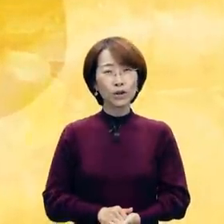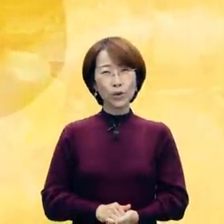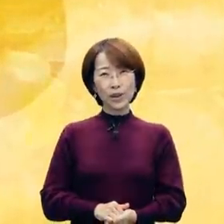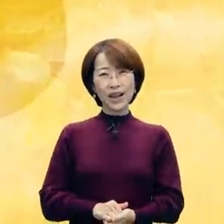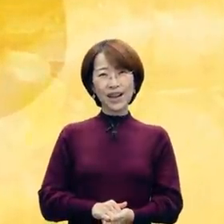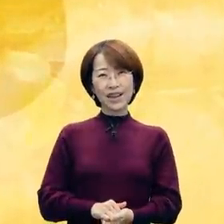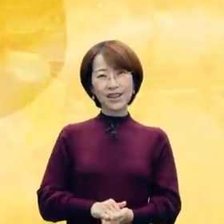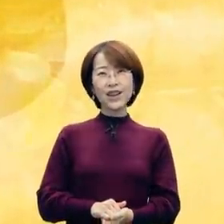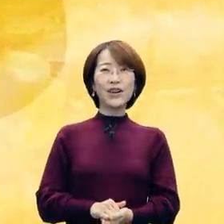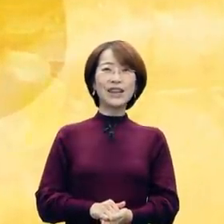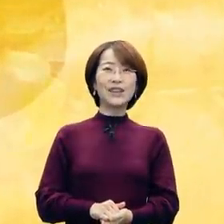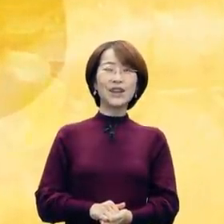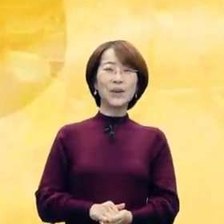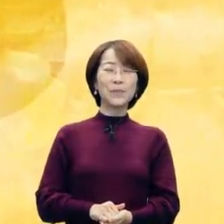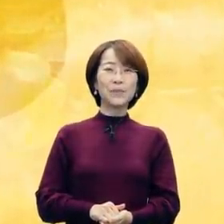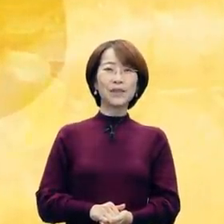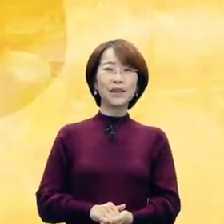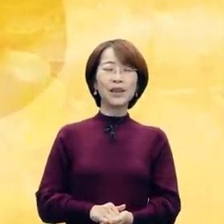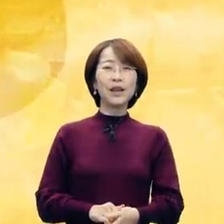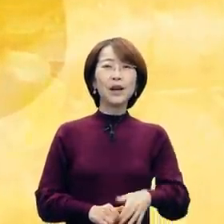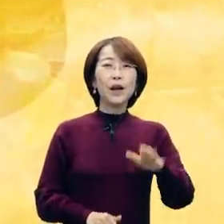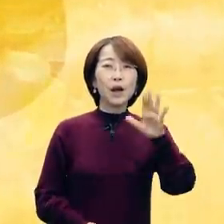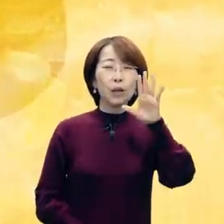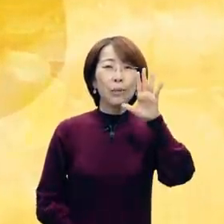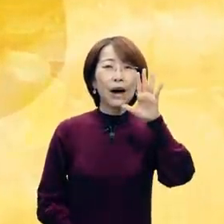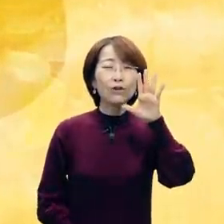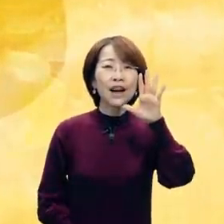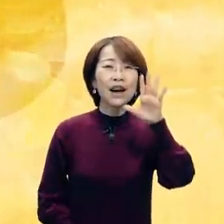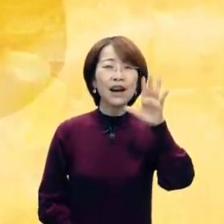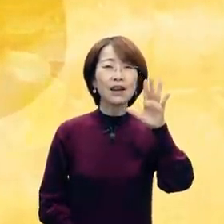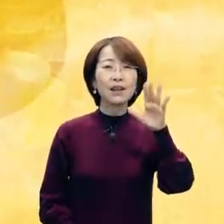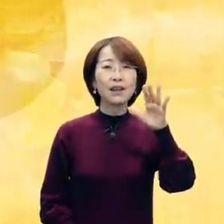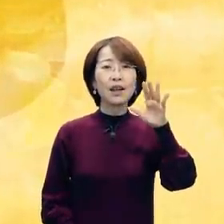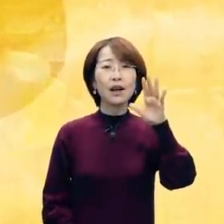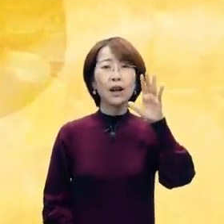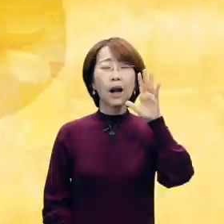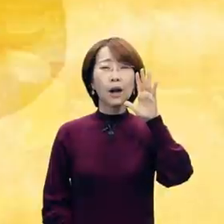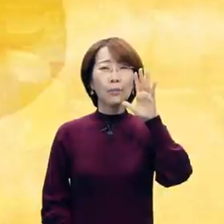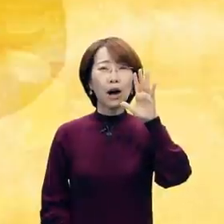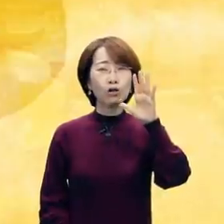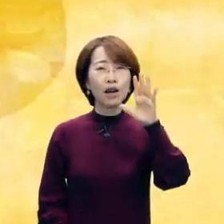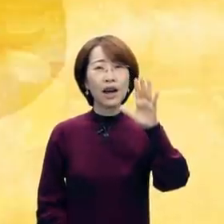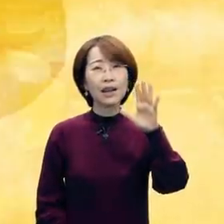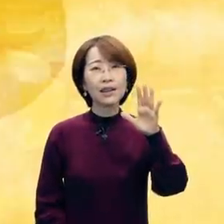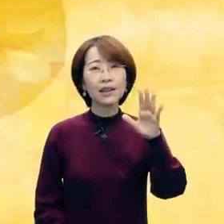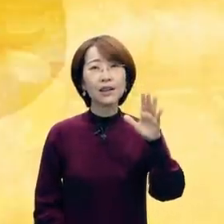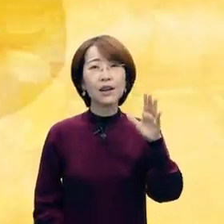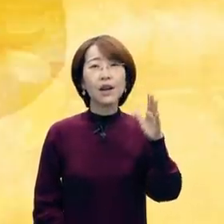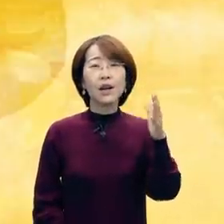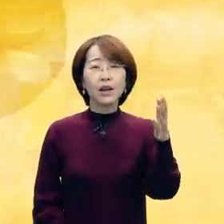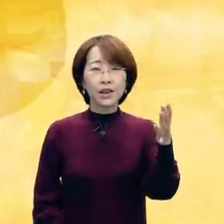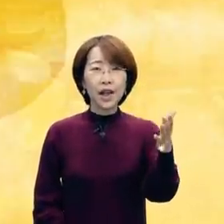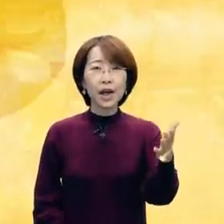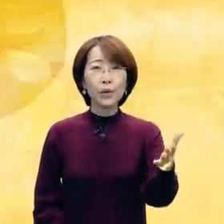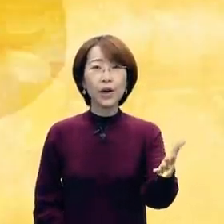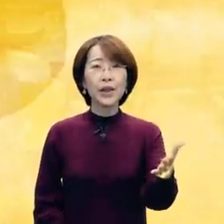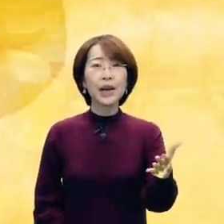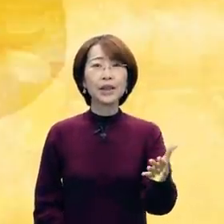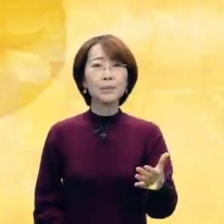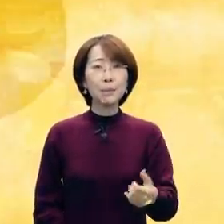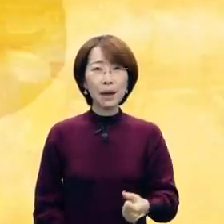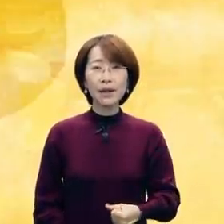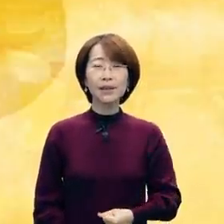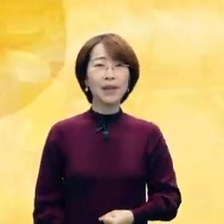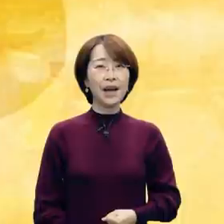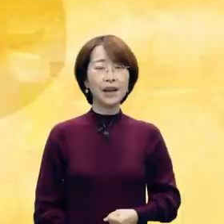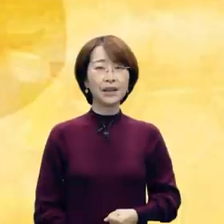하늘에서부터 소리가 들려왔어요. 바울아, 바울아, 내가 왜